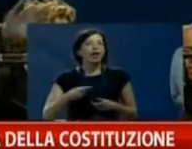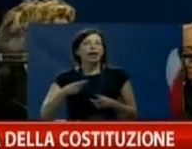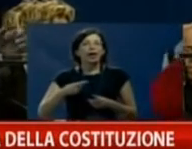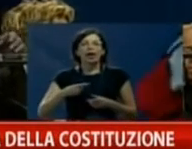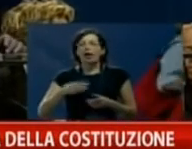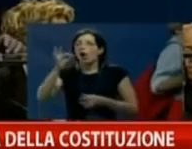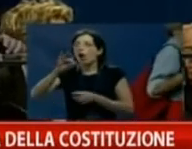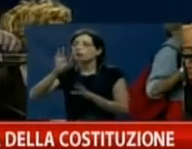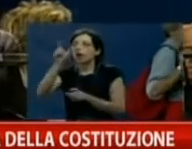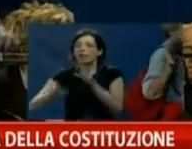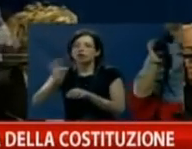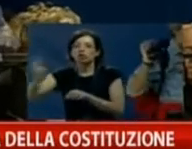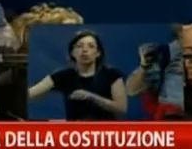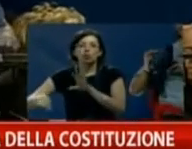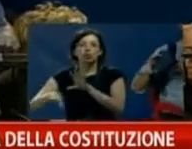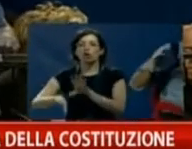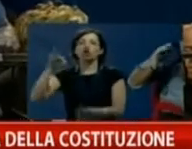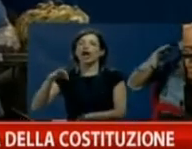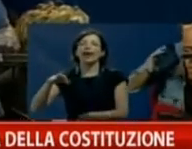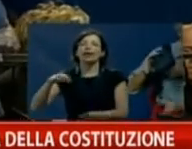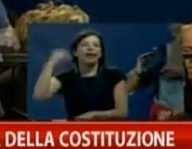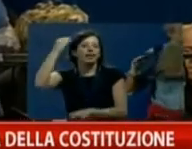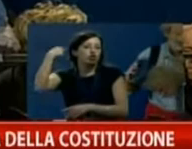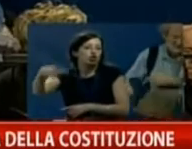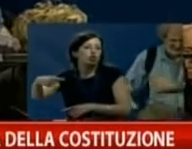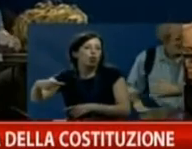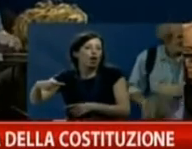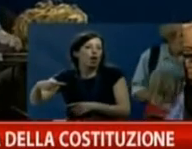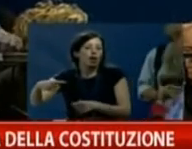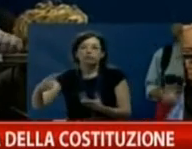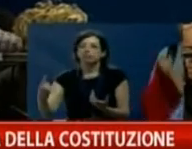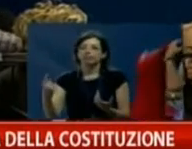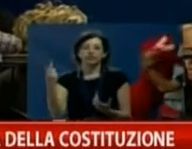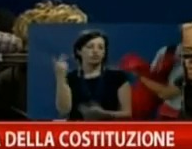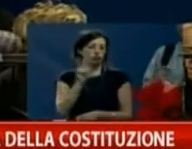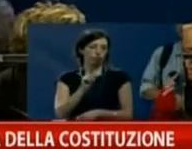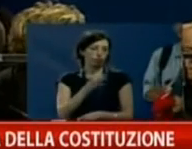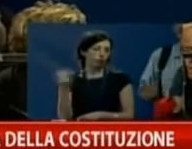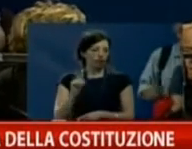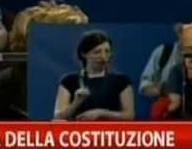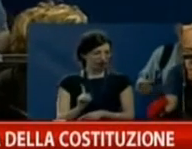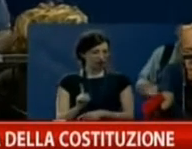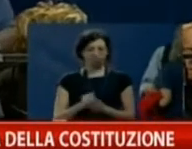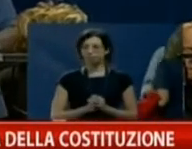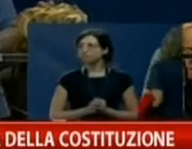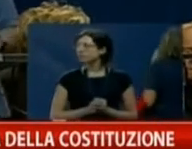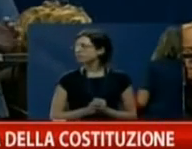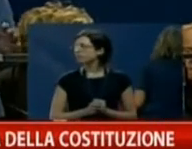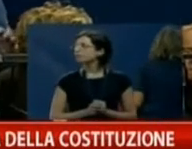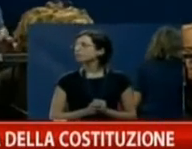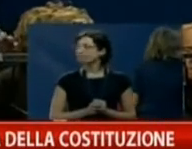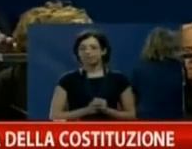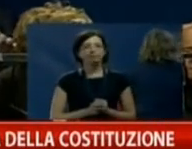la politica ha larghi margini, ma un sistema costituzionale in cui ci sono i diritti fondamentali, questi sono i